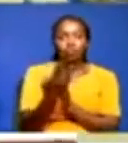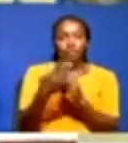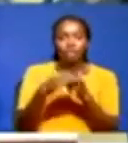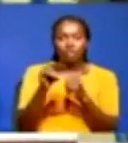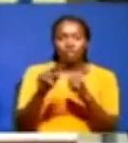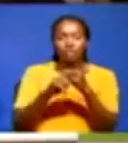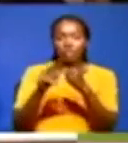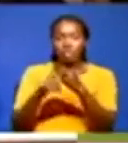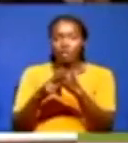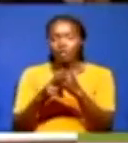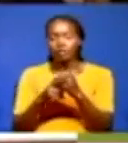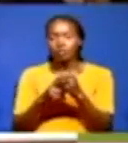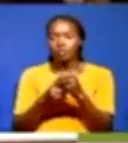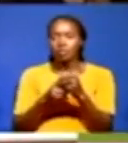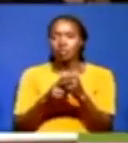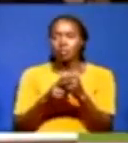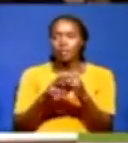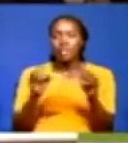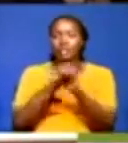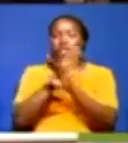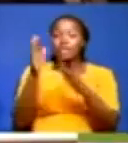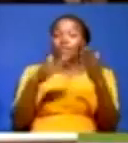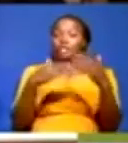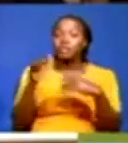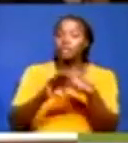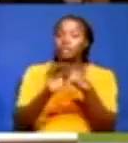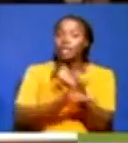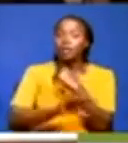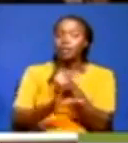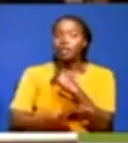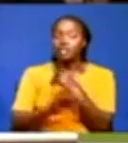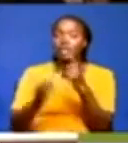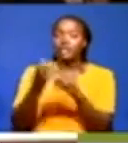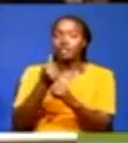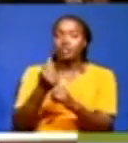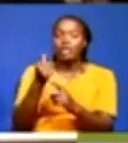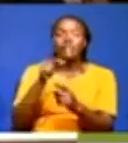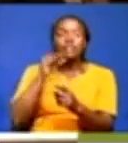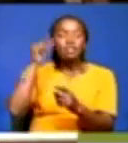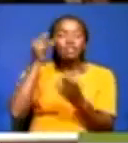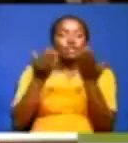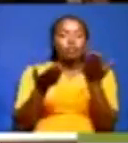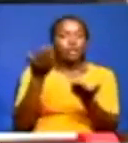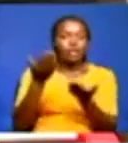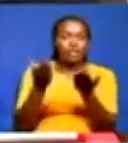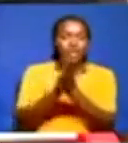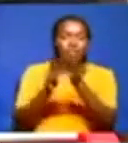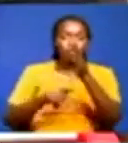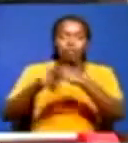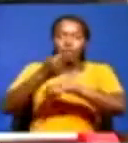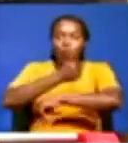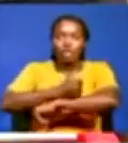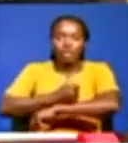49.67% mtawalia. A clear indication that our country has achieved gender parity at primary school level.